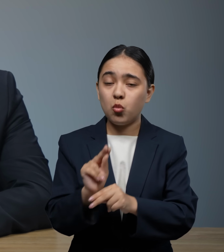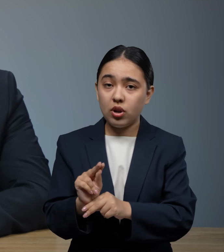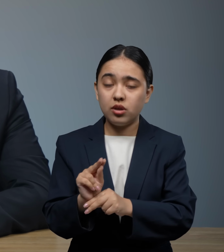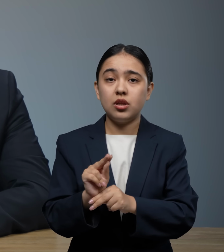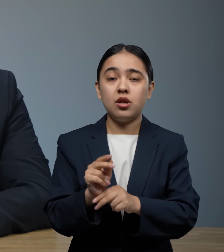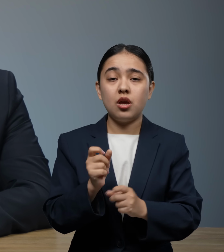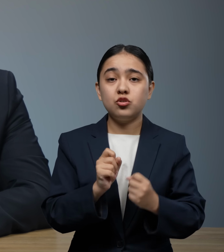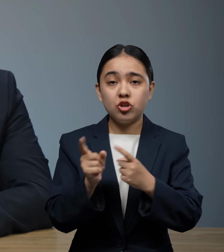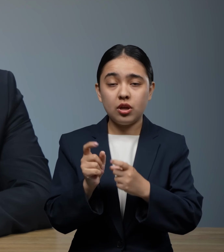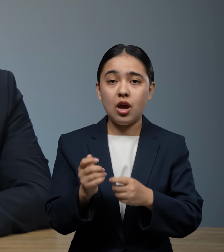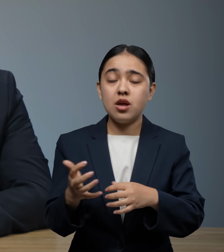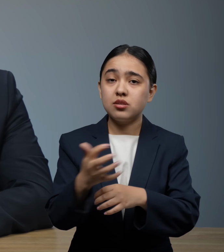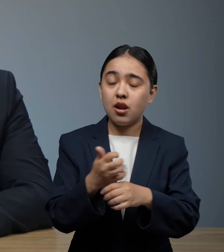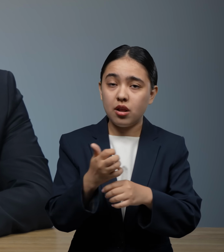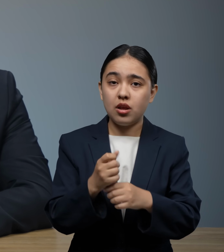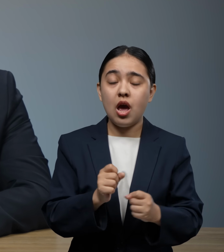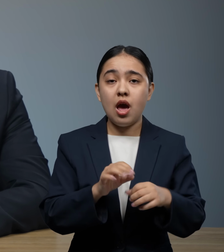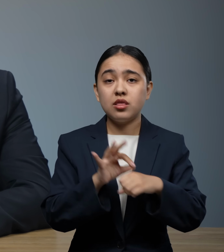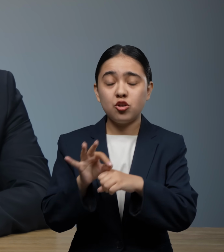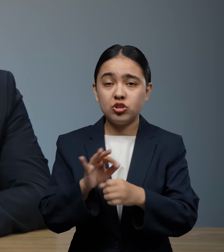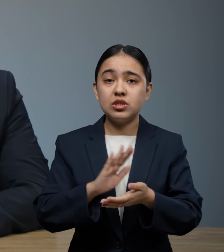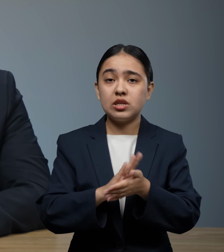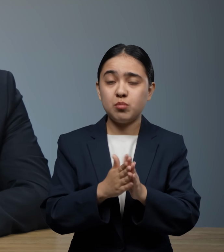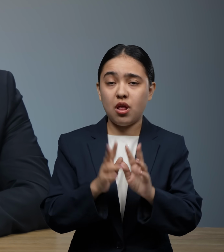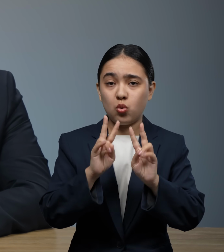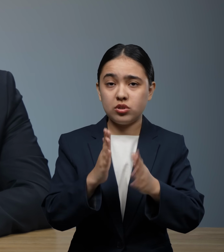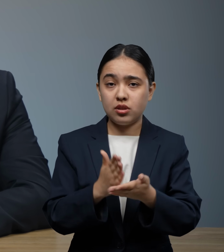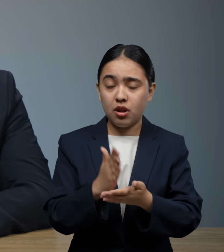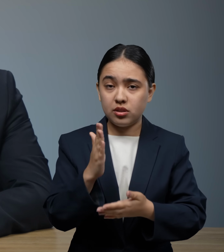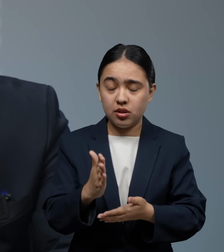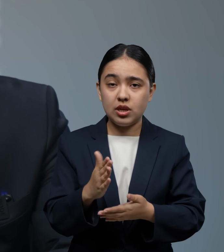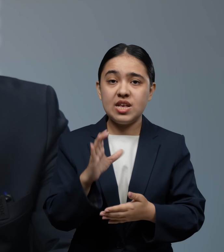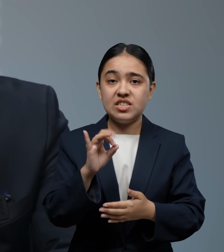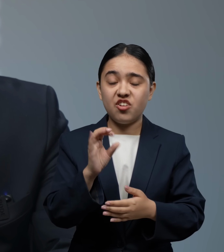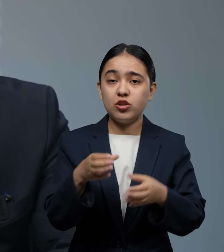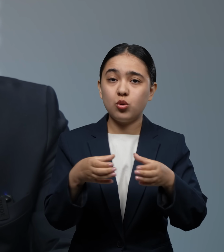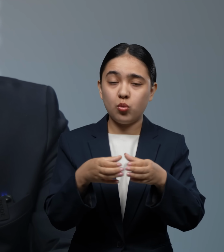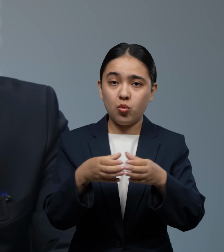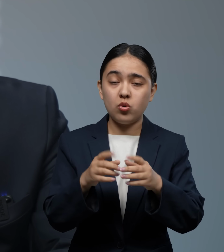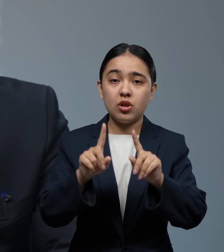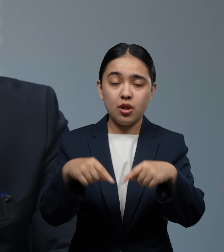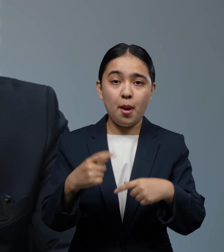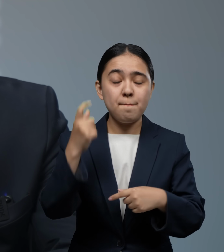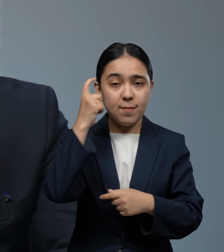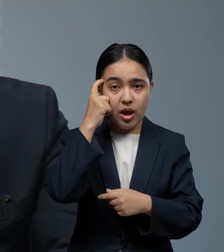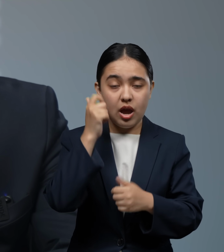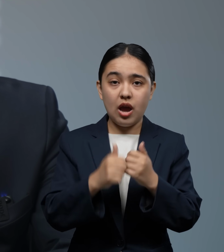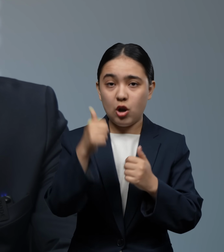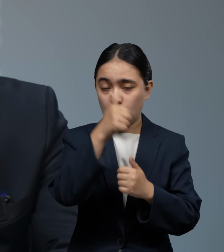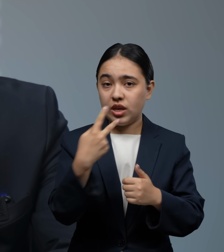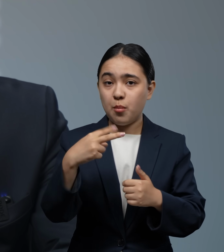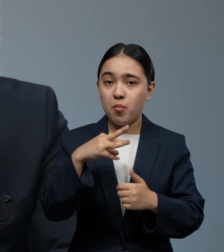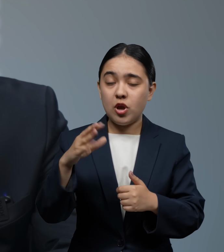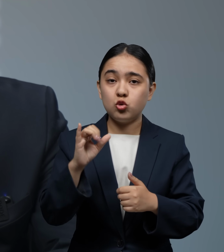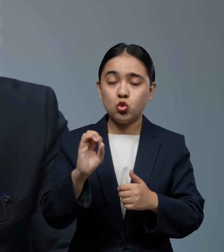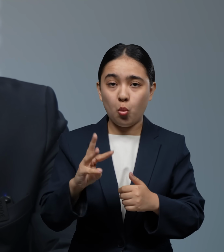ta'mirlash, chiqindilarni saralash va tashish xizmatlarini ko'rsatadi. Servis kompaniyalarini yollash uchun mahallalarga har oyda